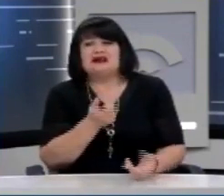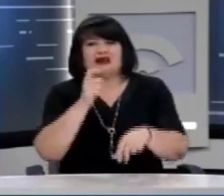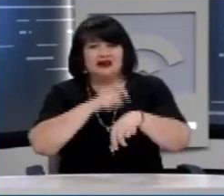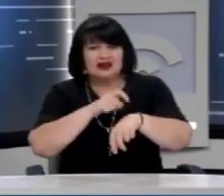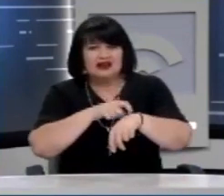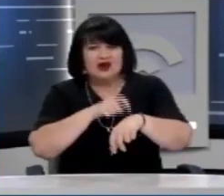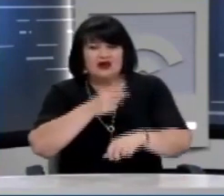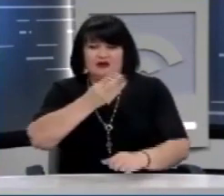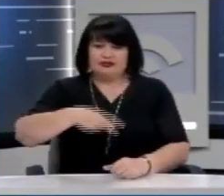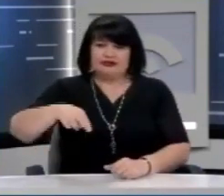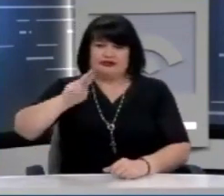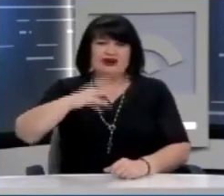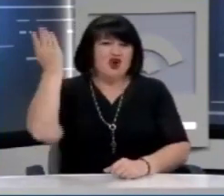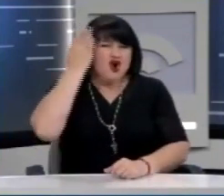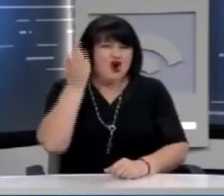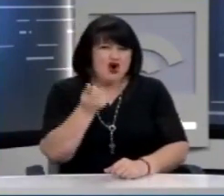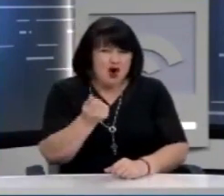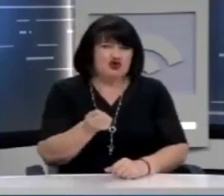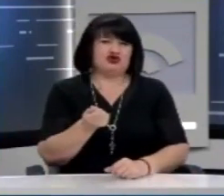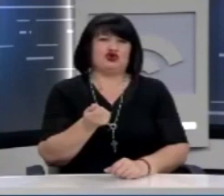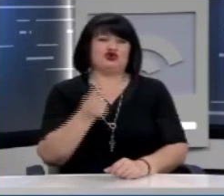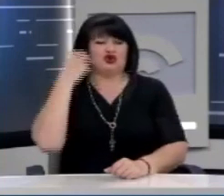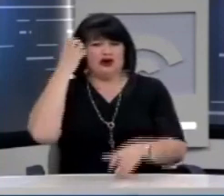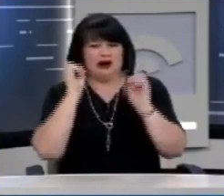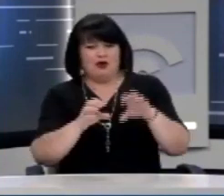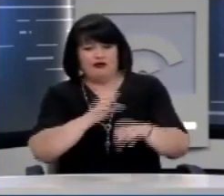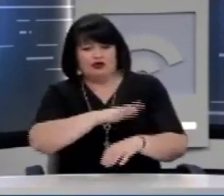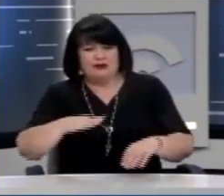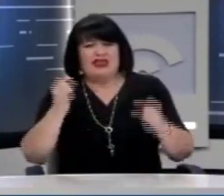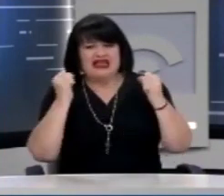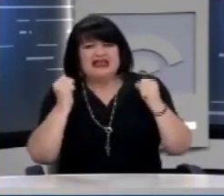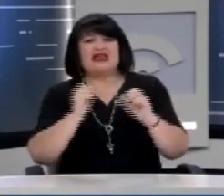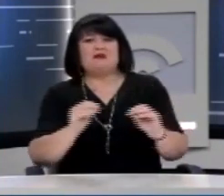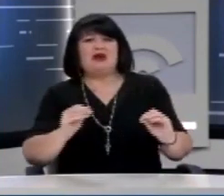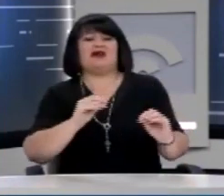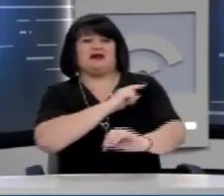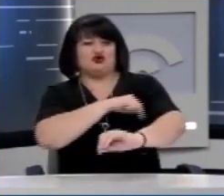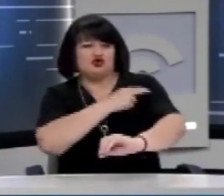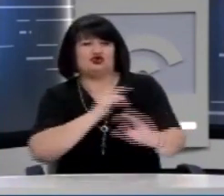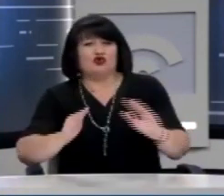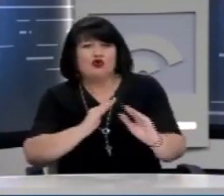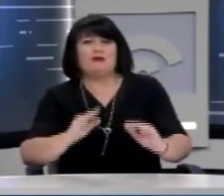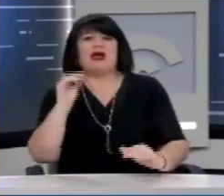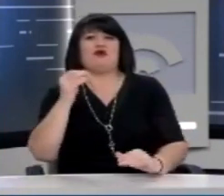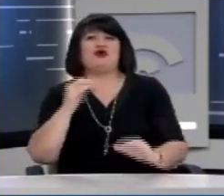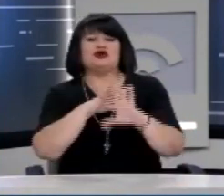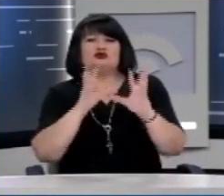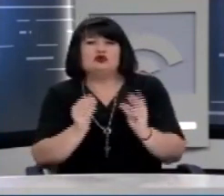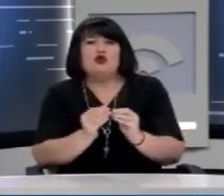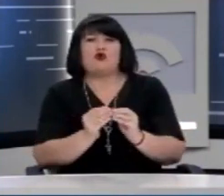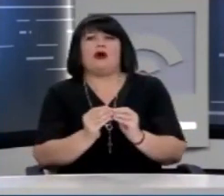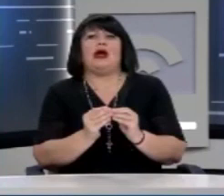εκτιναθεί στα ύψη τα κόστη για τη μόρφωση των παιδιών μας, για την υγεία, την περίθαλψη του λαού, τον πολιτισμό,